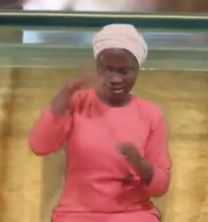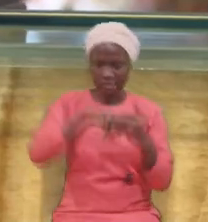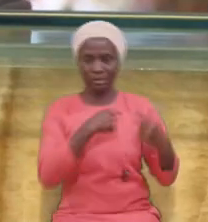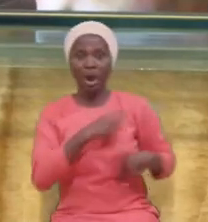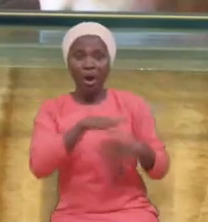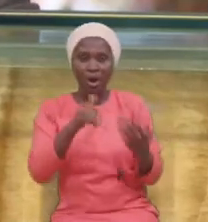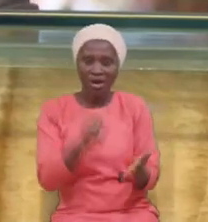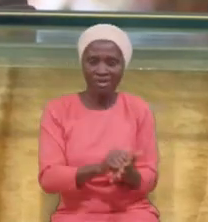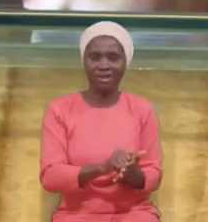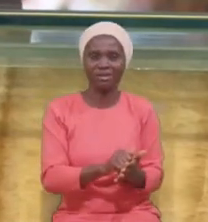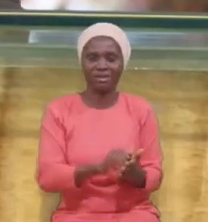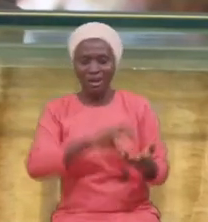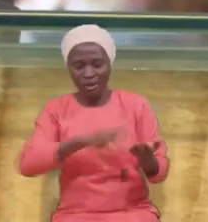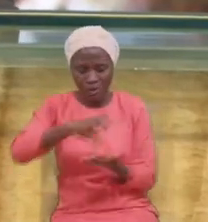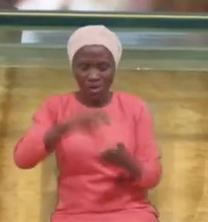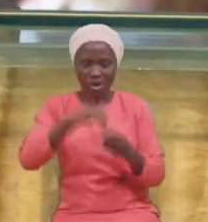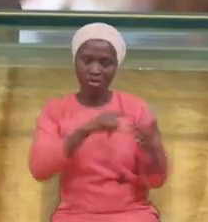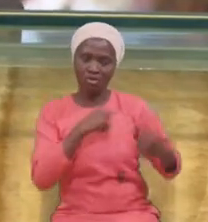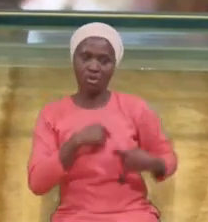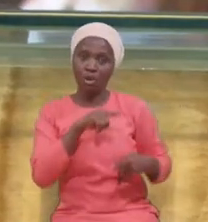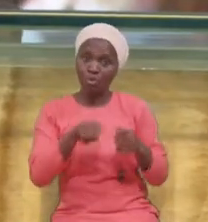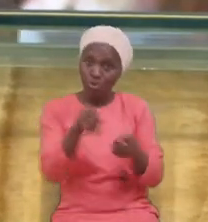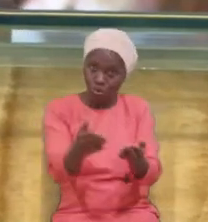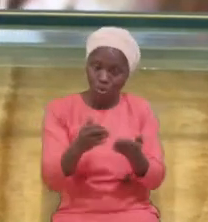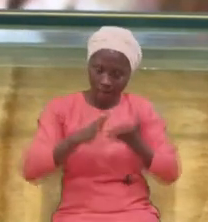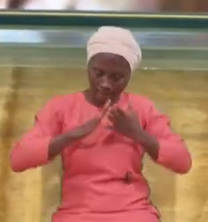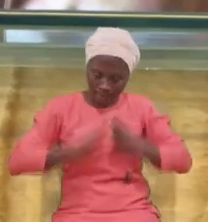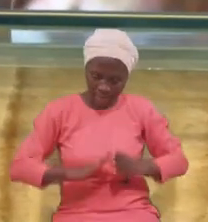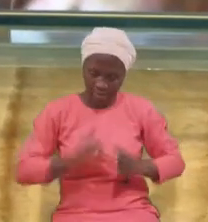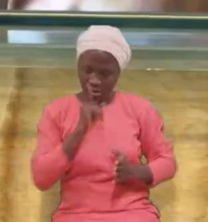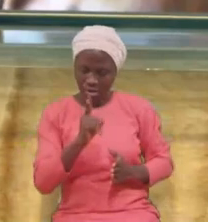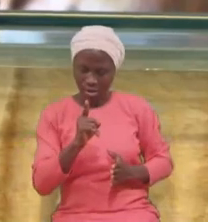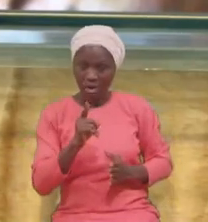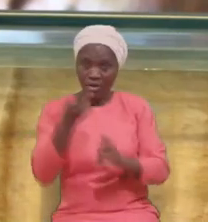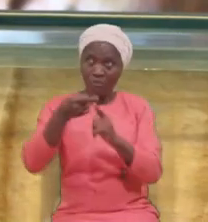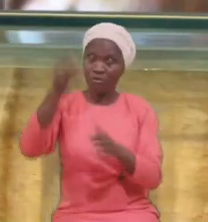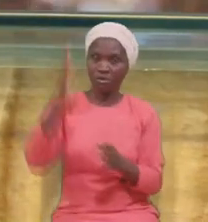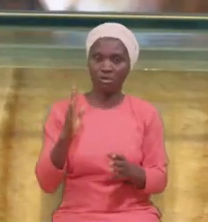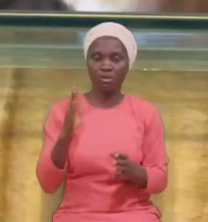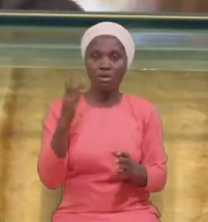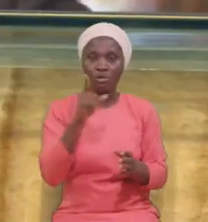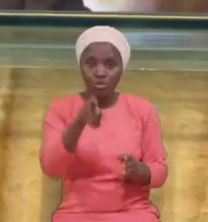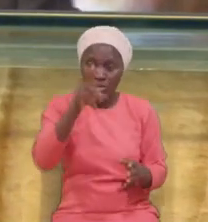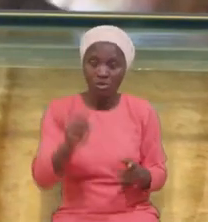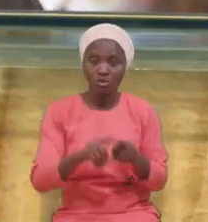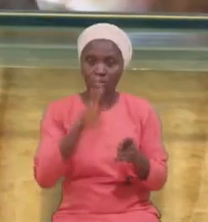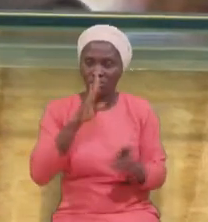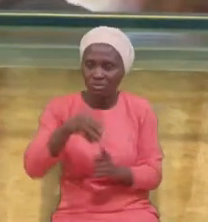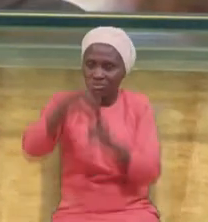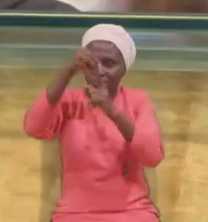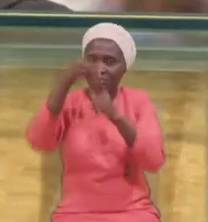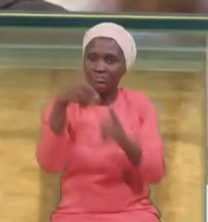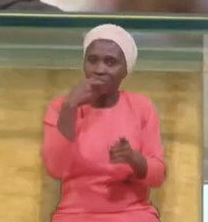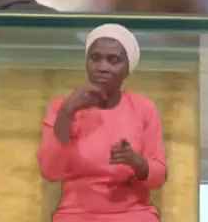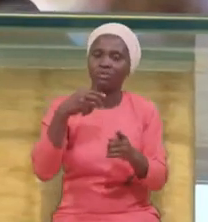confusion, tu veux la paix du cœur, l'assurance que l'amour de Dieu est toujours pour toi. Alors, sois défini